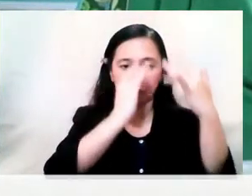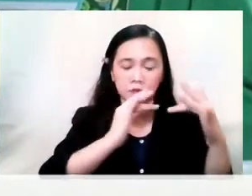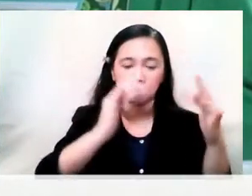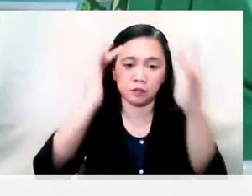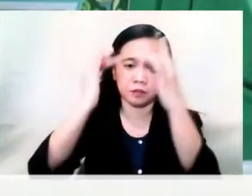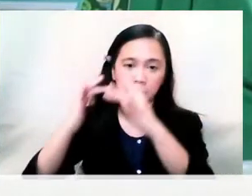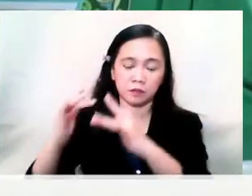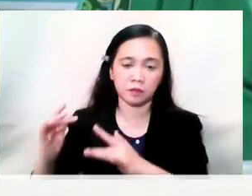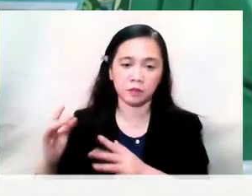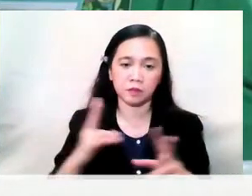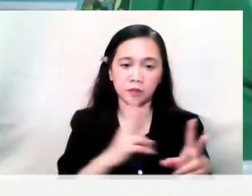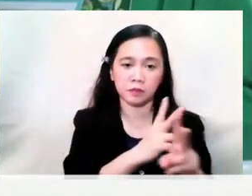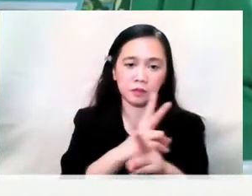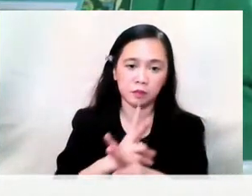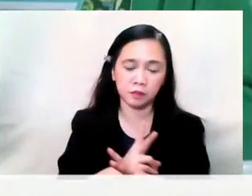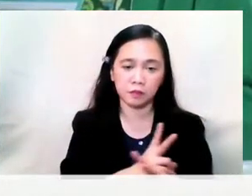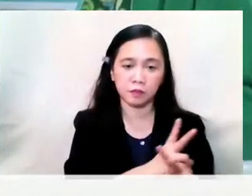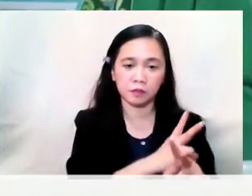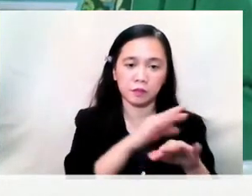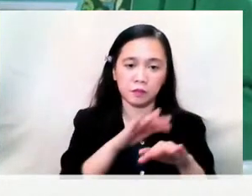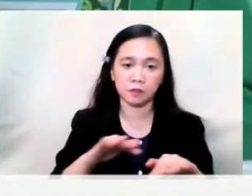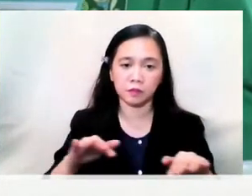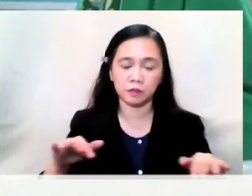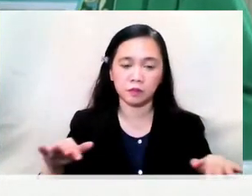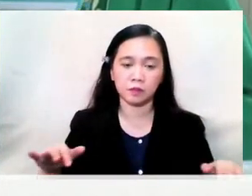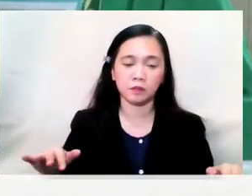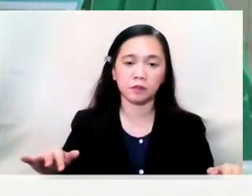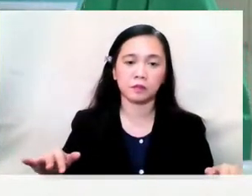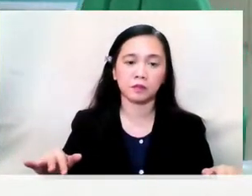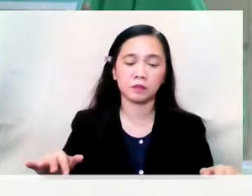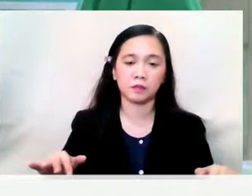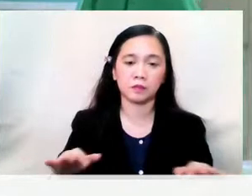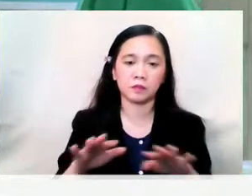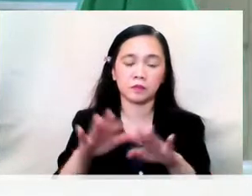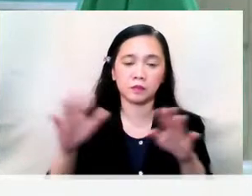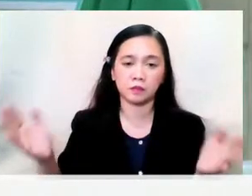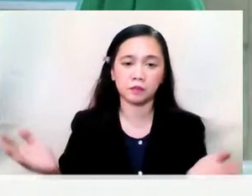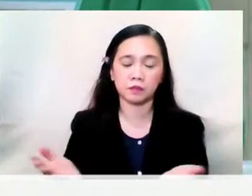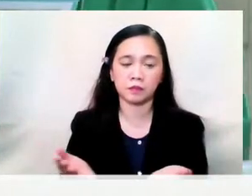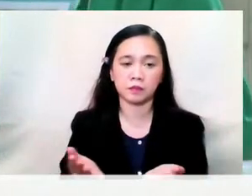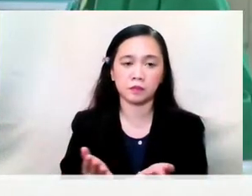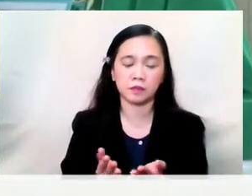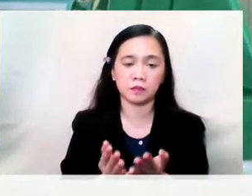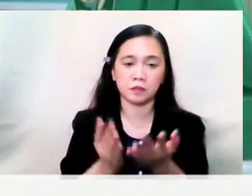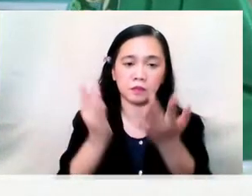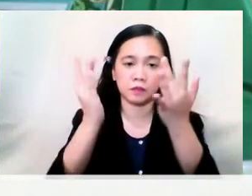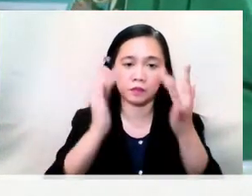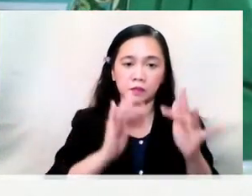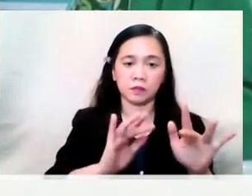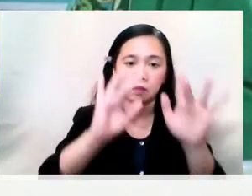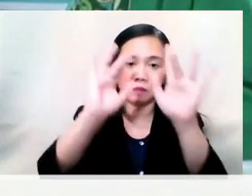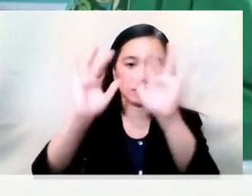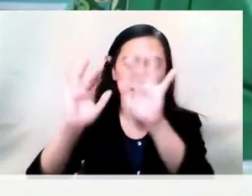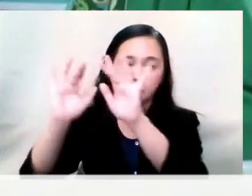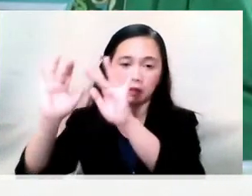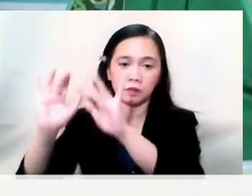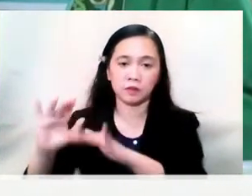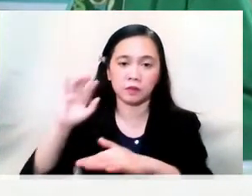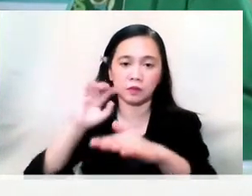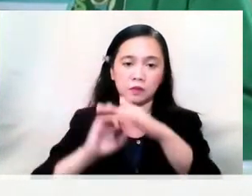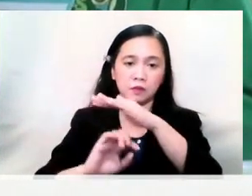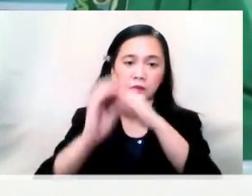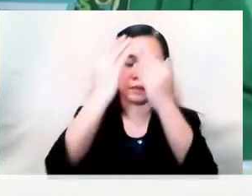lahat ng iyong mga anak sa bawat panig at sulok ng daigdig. Kaawaan mo at patuloyin sa iyong